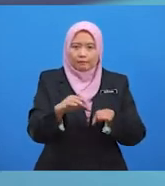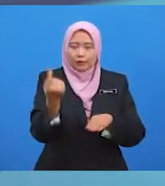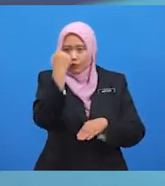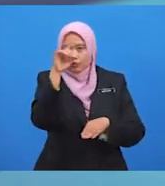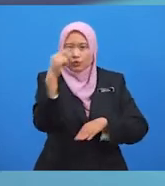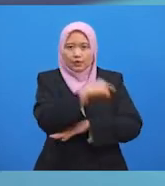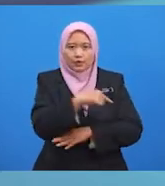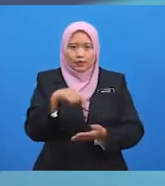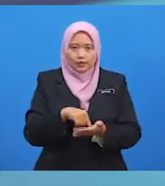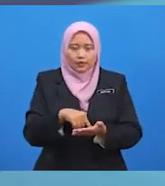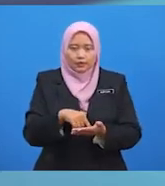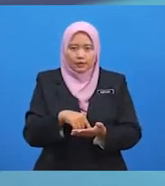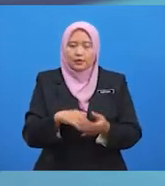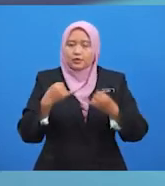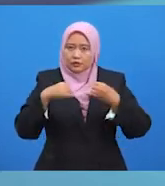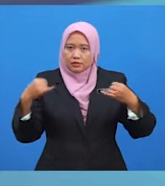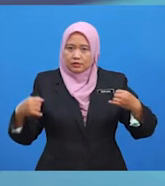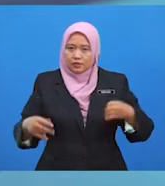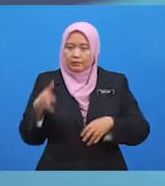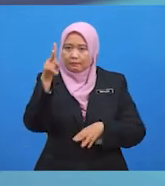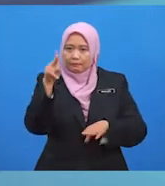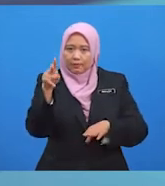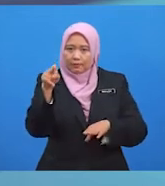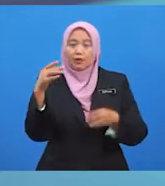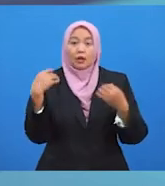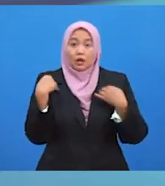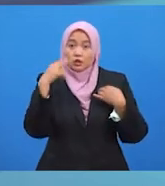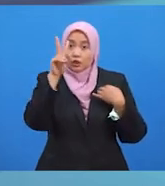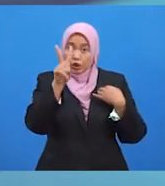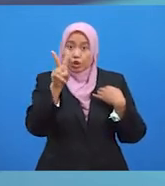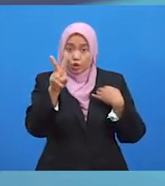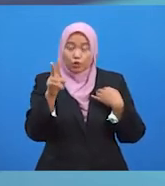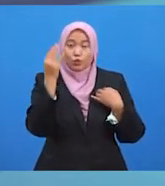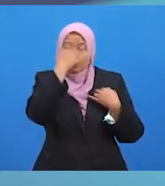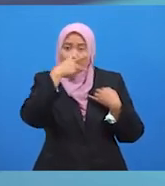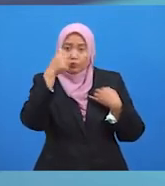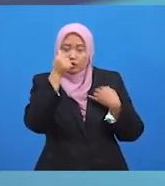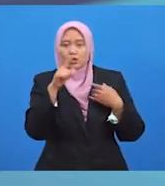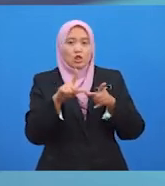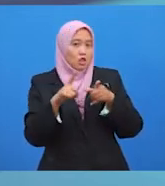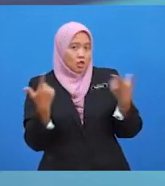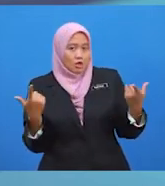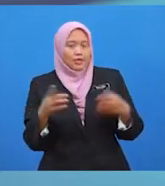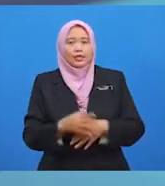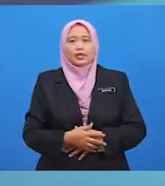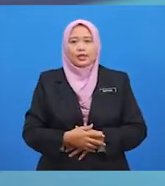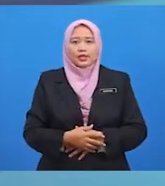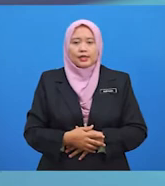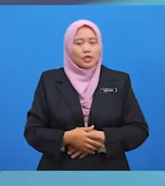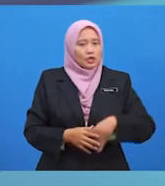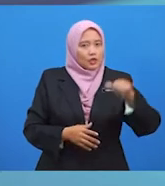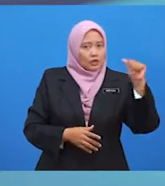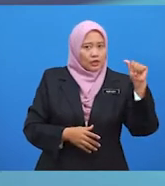tapak jenis pin. Tapak jenis pin mempunyai dua permukaan yang berlainan. Permukaan